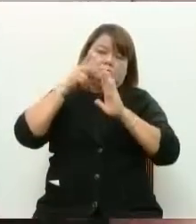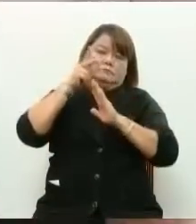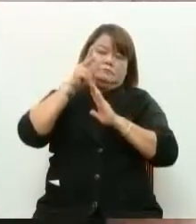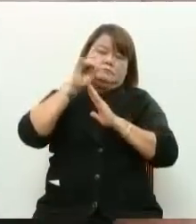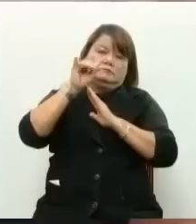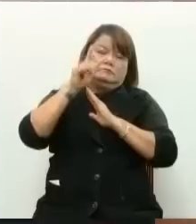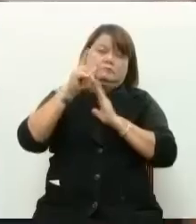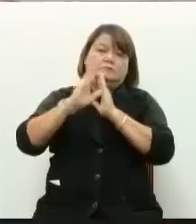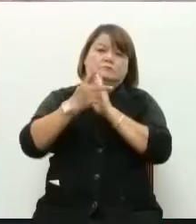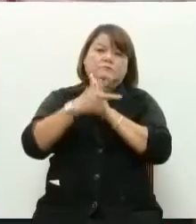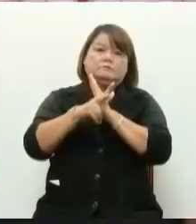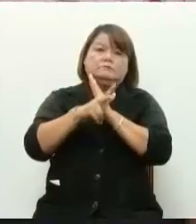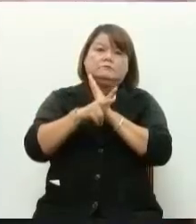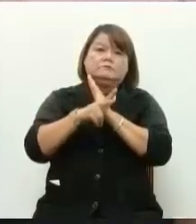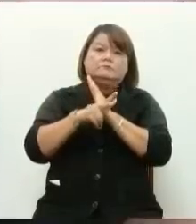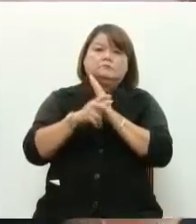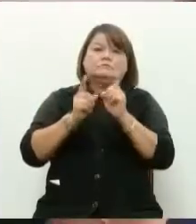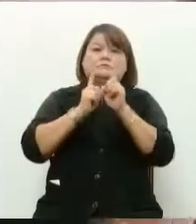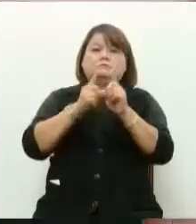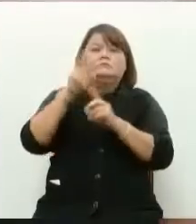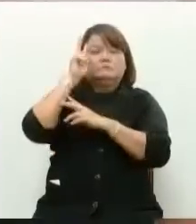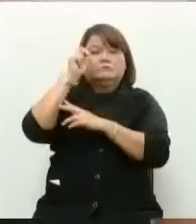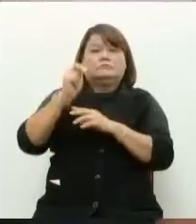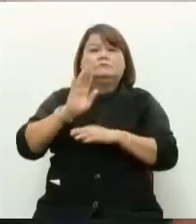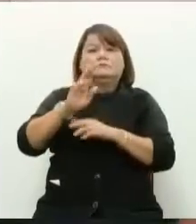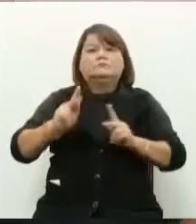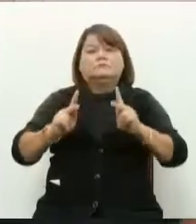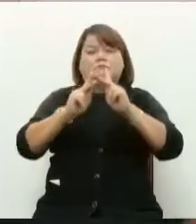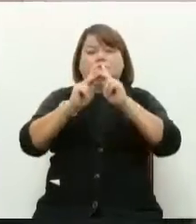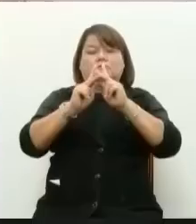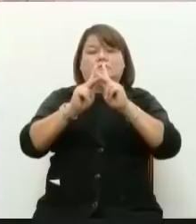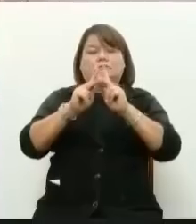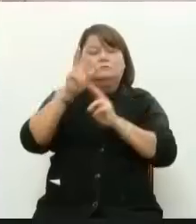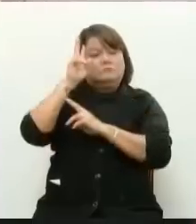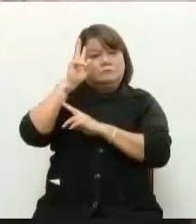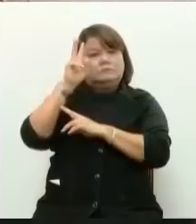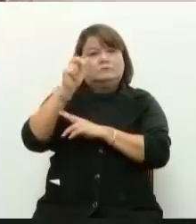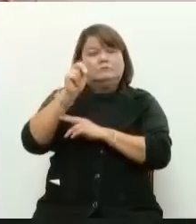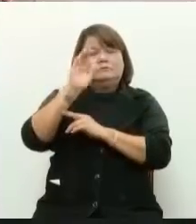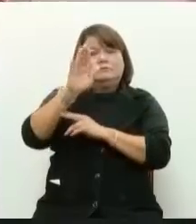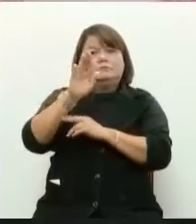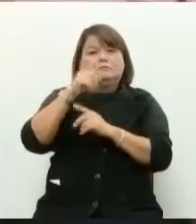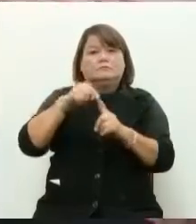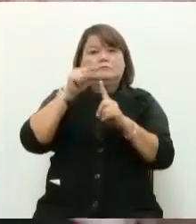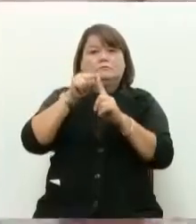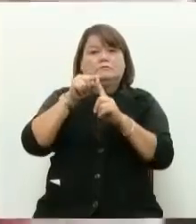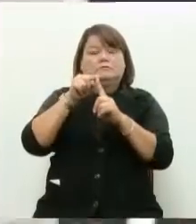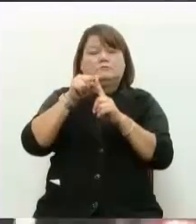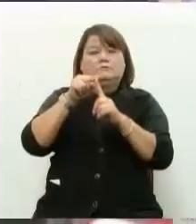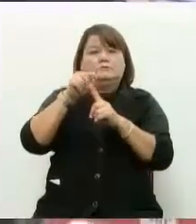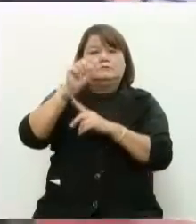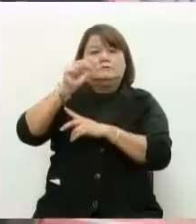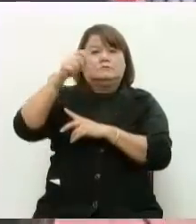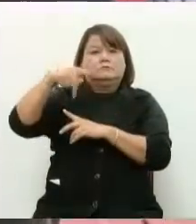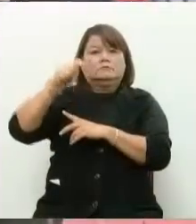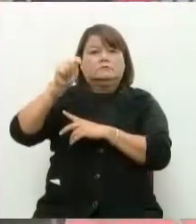ยภูมินะครับตามนโยบายของกระทรวงศึกษาธิการและนโยบายและจุดเน้นของสปท.นะครับ